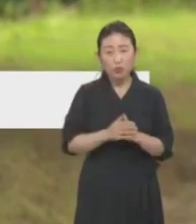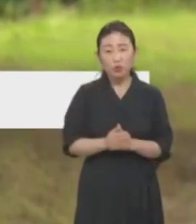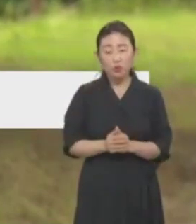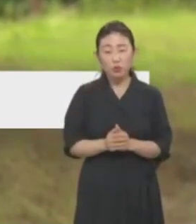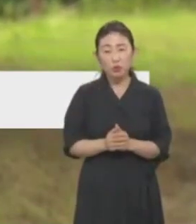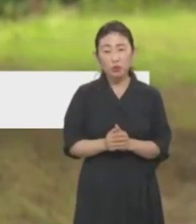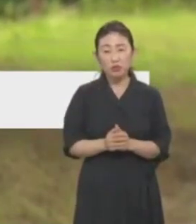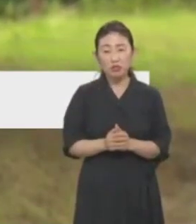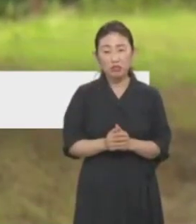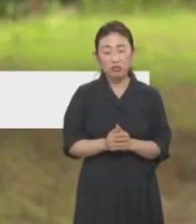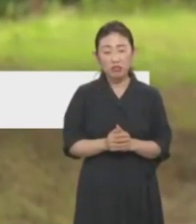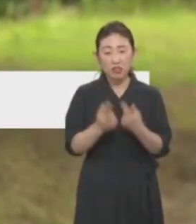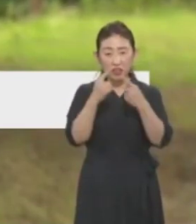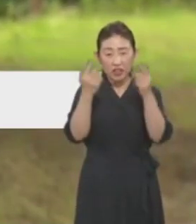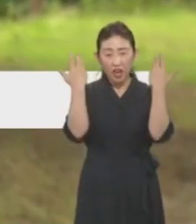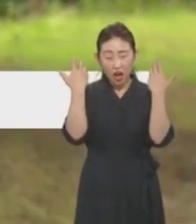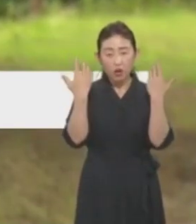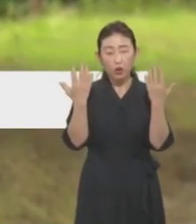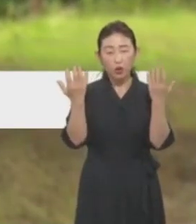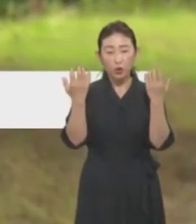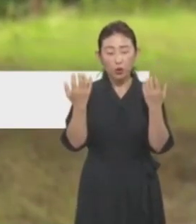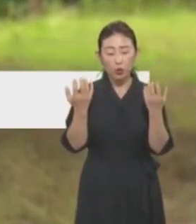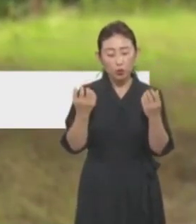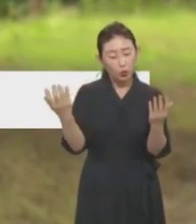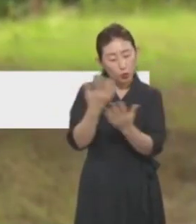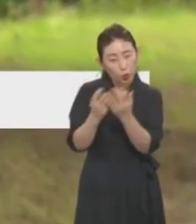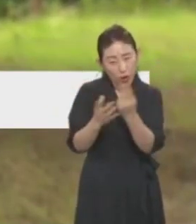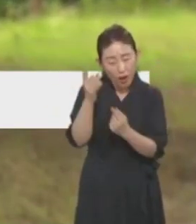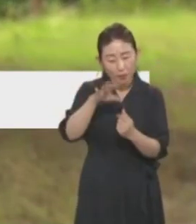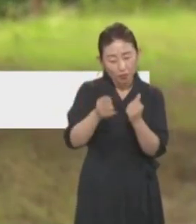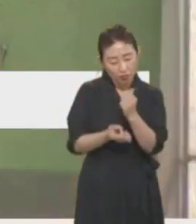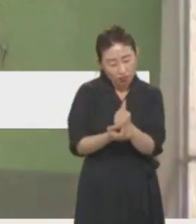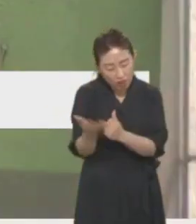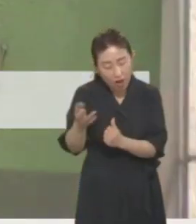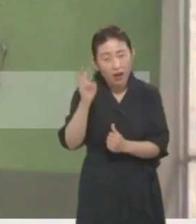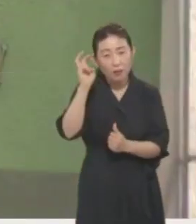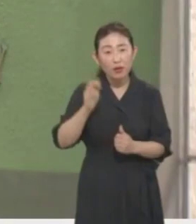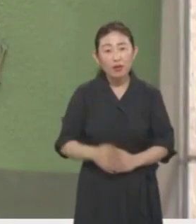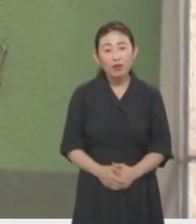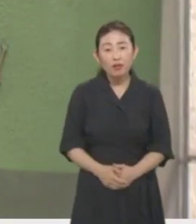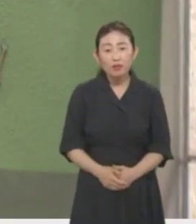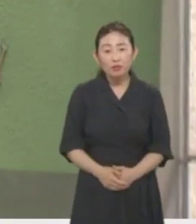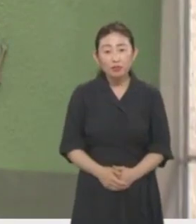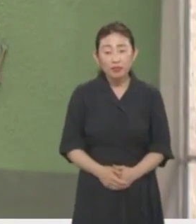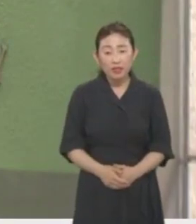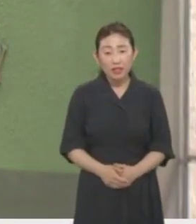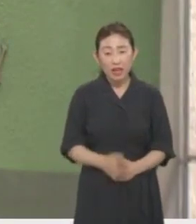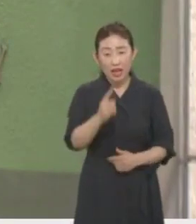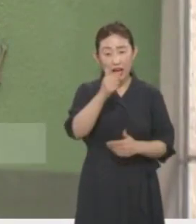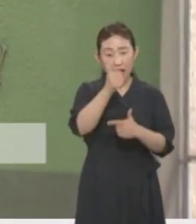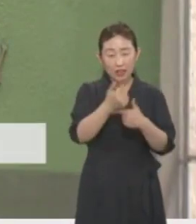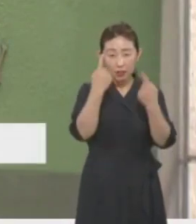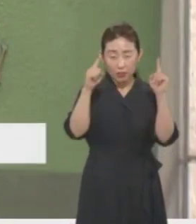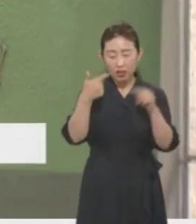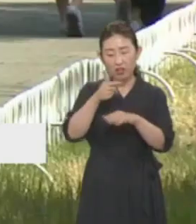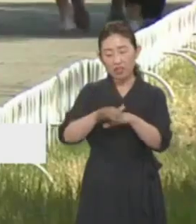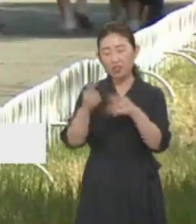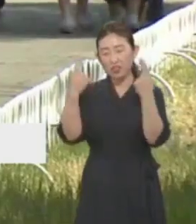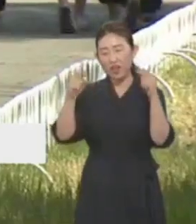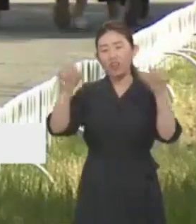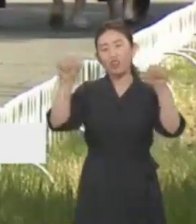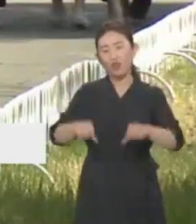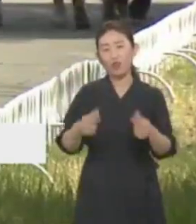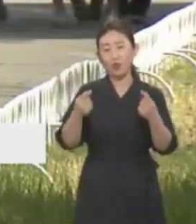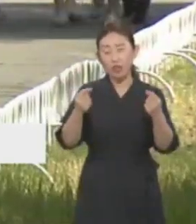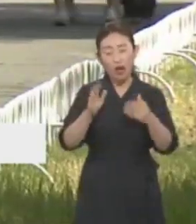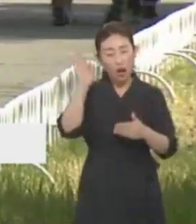앞으로 사립대 간의 통합 모델이 될 것으로 기대하고 있습니다. 이번에 탈락한 한남대와 대전대 등도